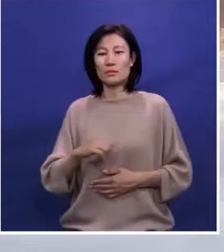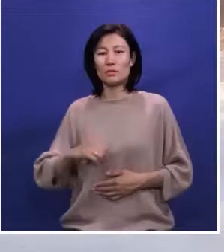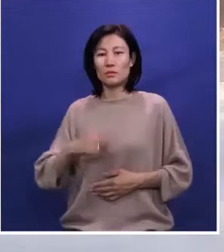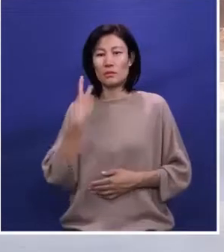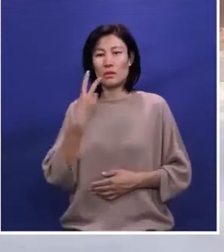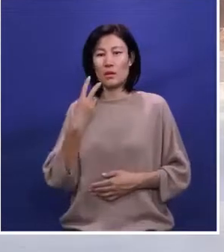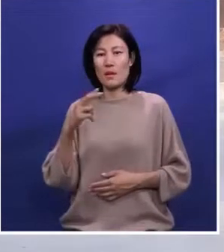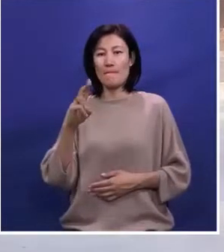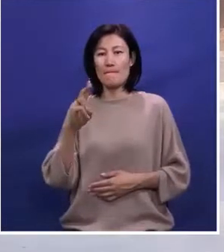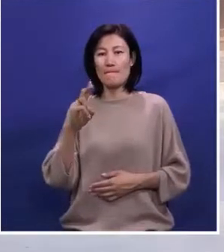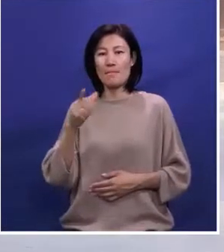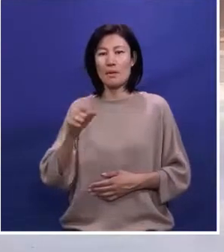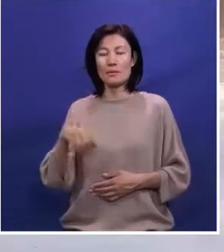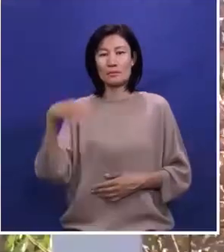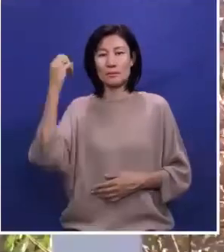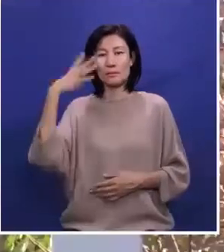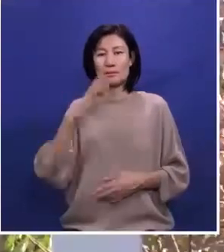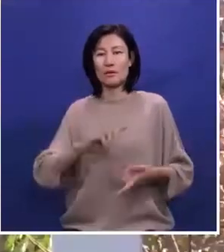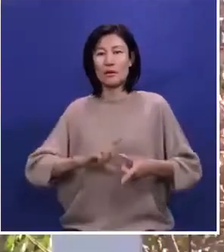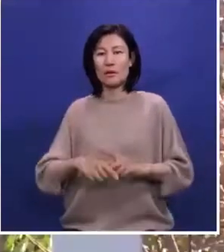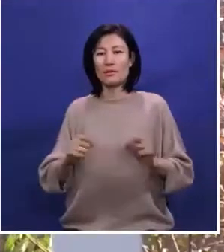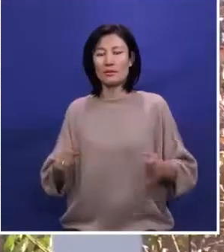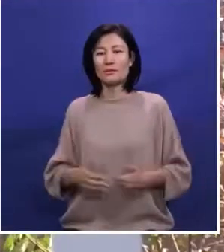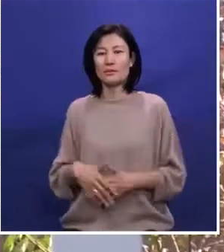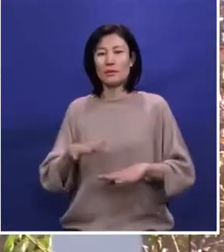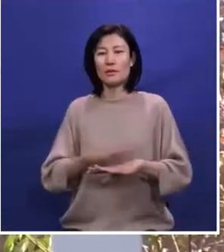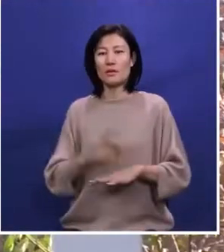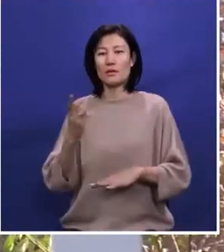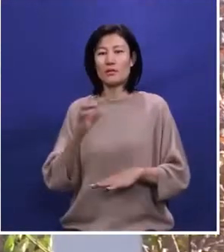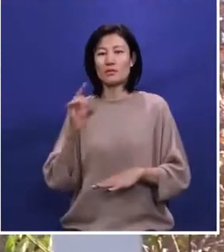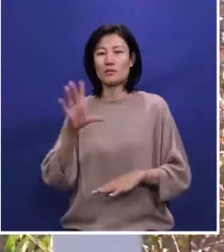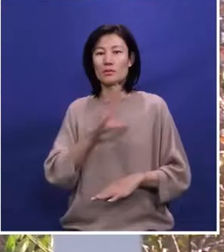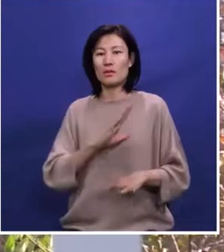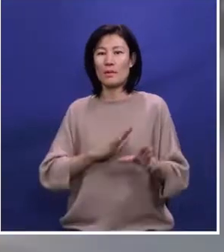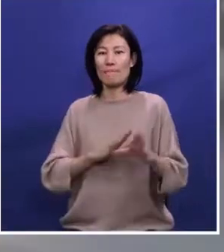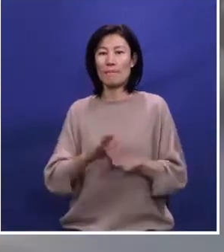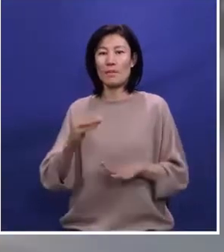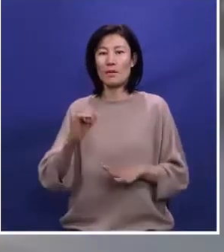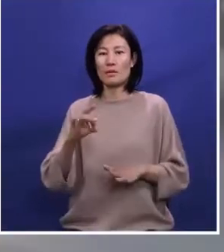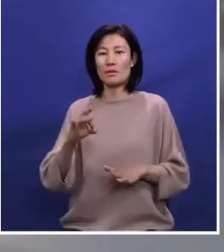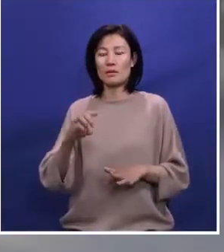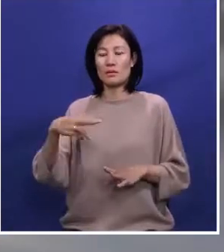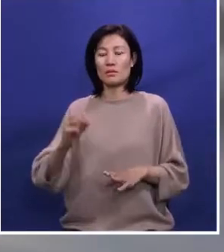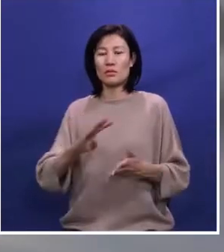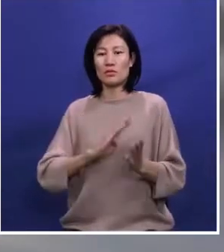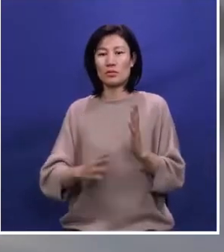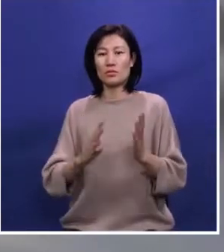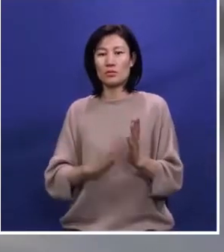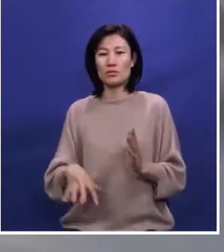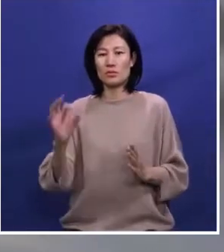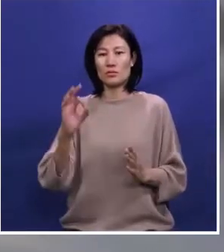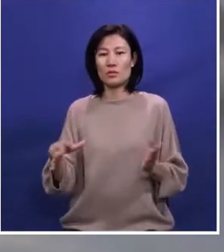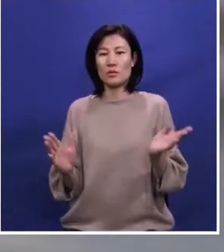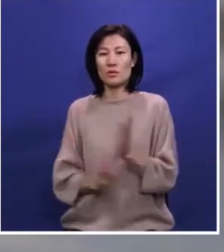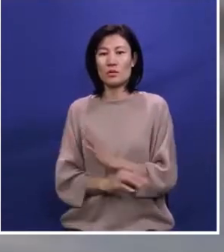тұрғандай жаңа бағаналары менен электр желілері және трансформаторларды ауыстырып мынау халыққа қызмет көрсететін болады. Бізде Жартөбе ауылы округінде 99.9% газбен,